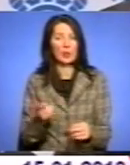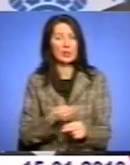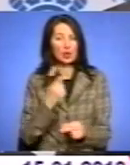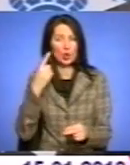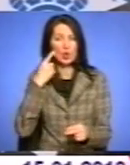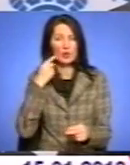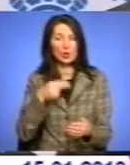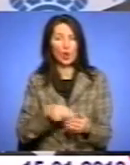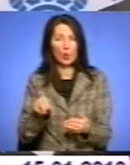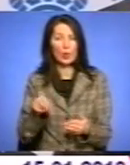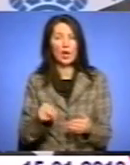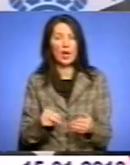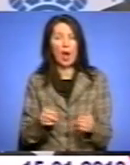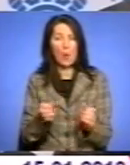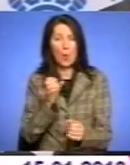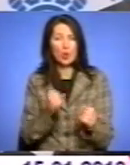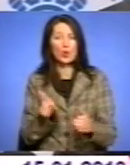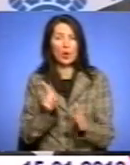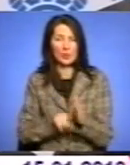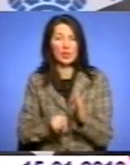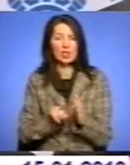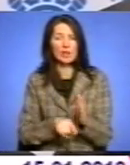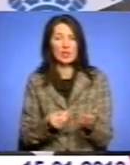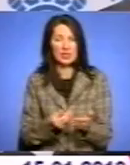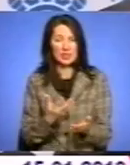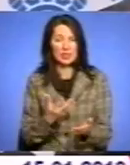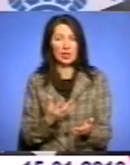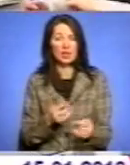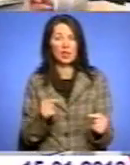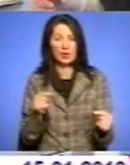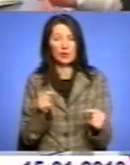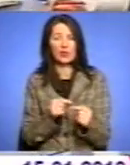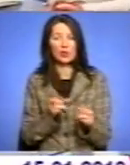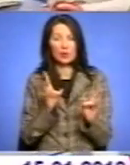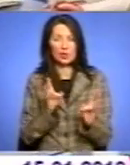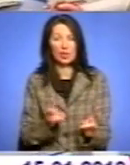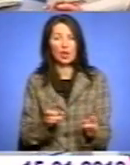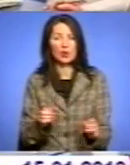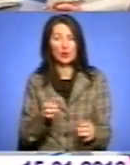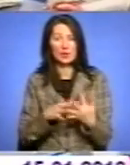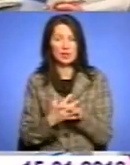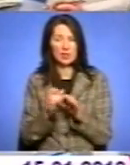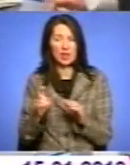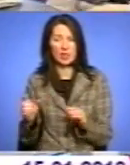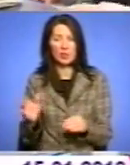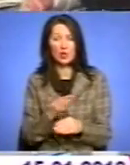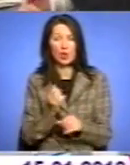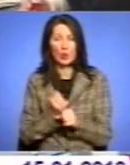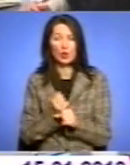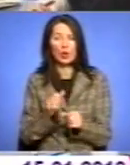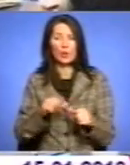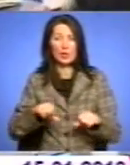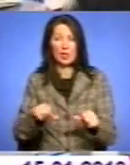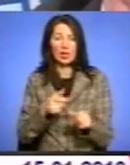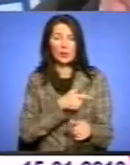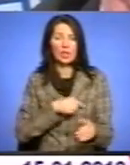закупівельників по знижених цінах закуповують молоко, відповідно від цього страждають селяни. Між роботою у комітетах депутати знайшли час для зустрічей